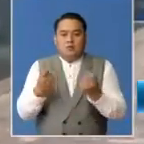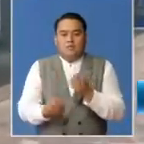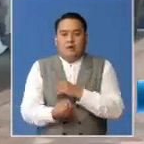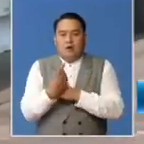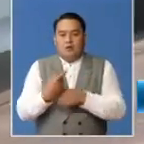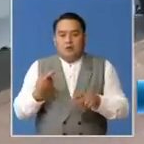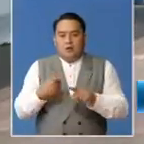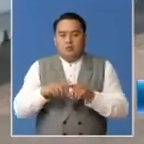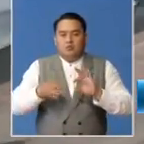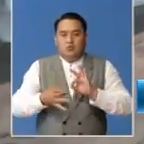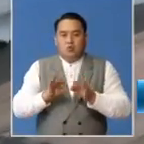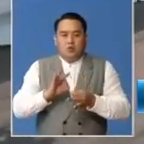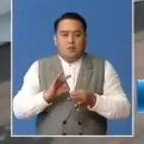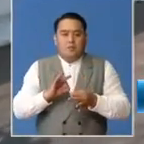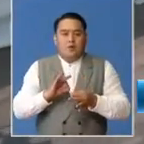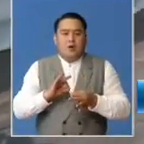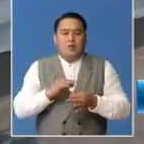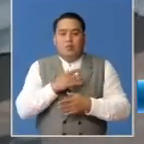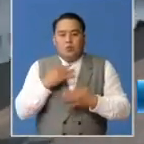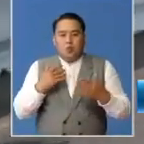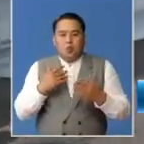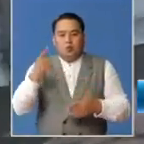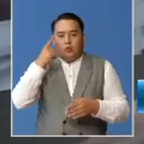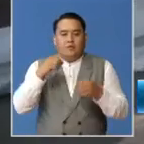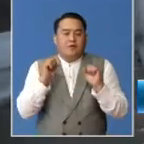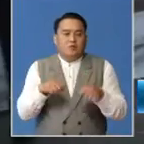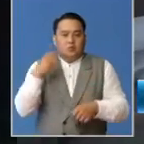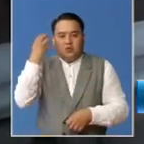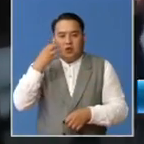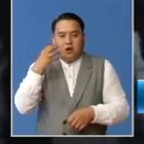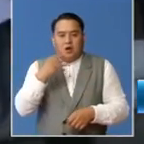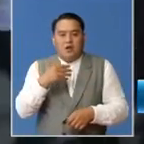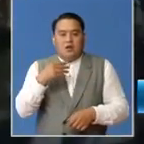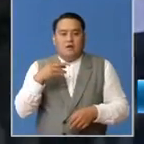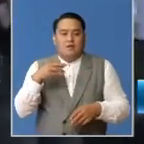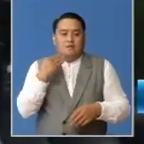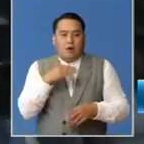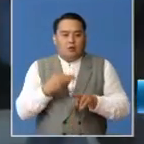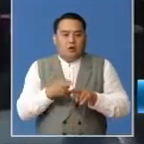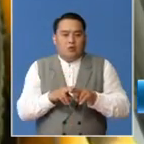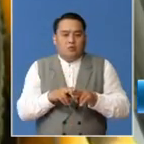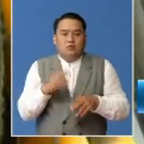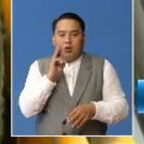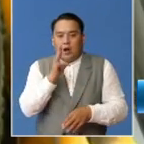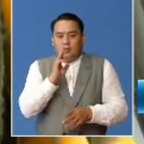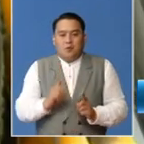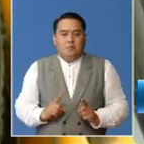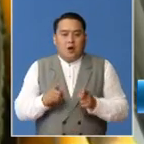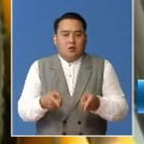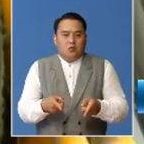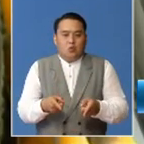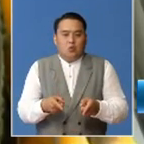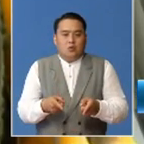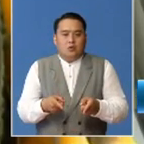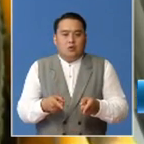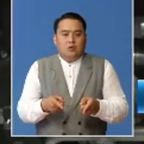возникших технических сложностях. Между тем, многие опасаются возможного психологического эффекта реформы. поскольку зарплата, поступающая трудящимся